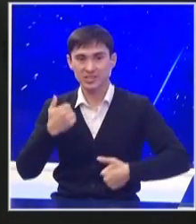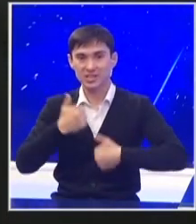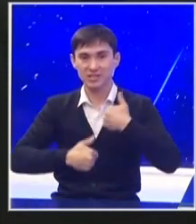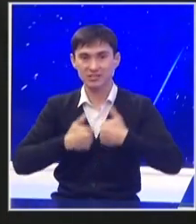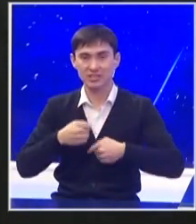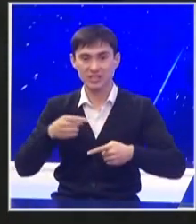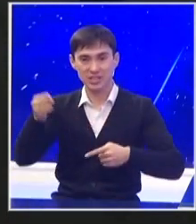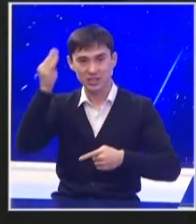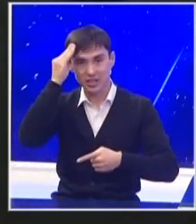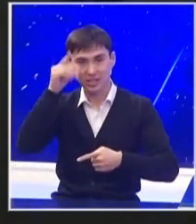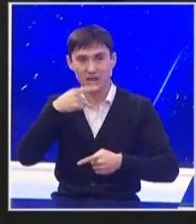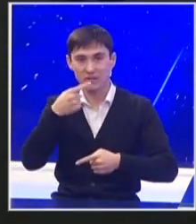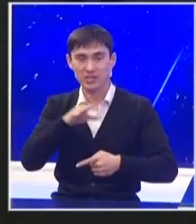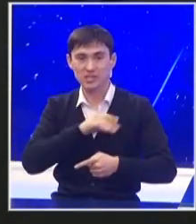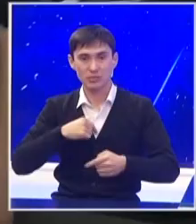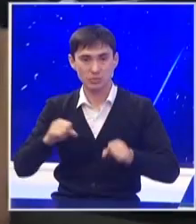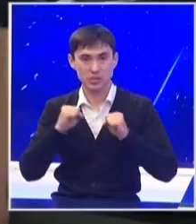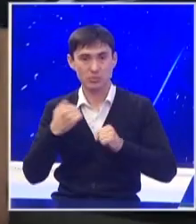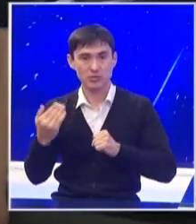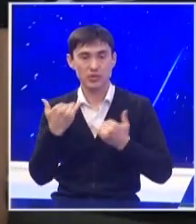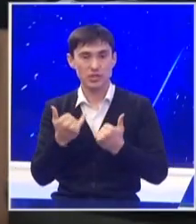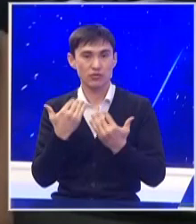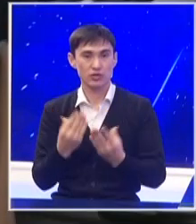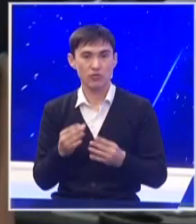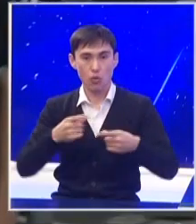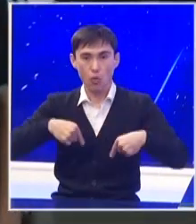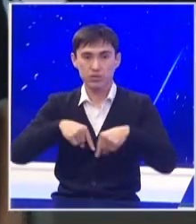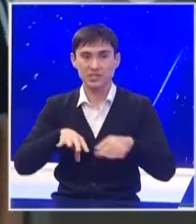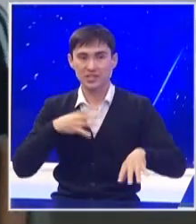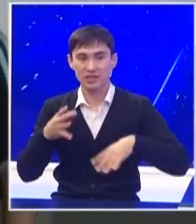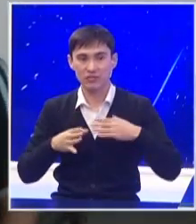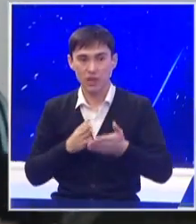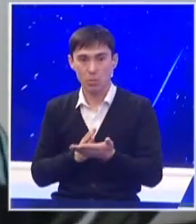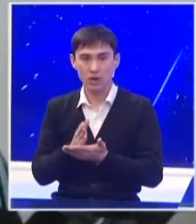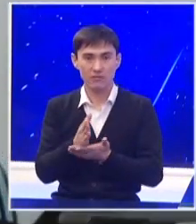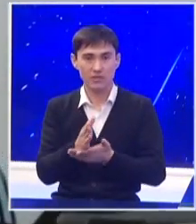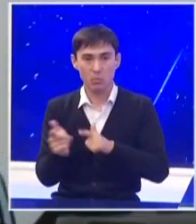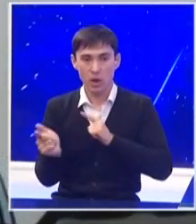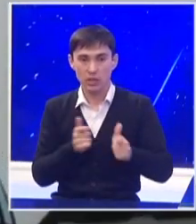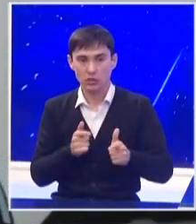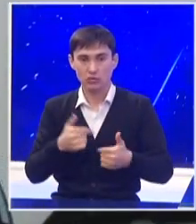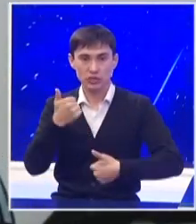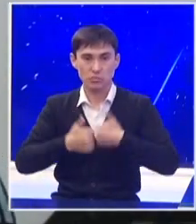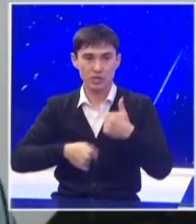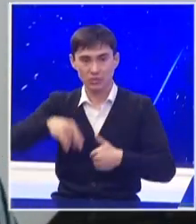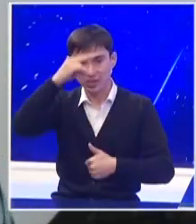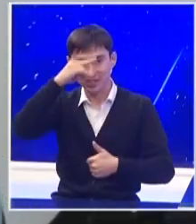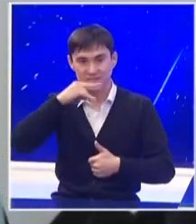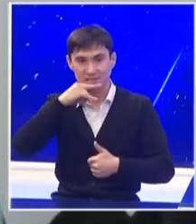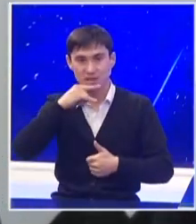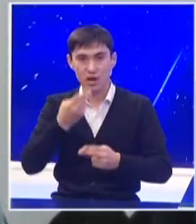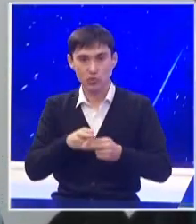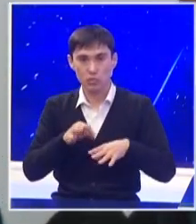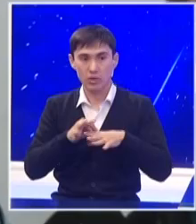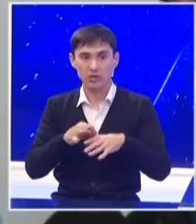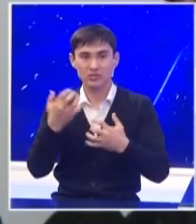соревновательных тактик, говорит сам спортсмен. Сегодня его комплексные тренировки направлены на подготовку к чемпионату Казахстана, который